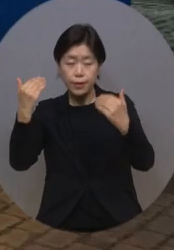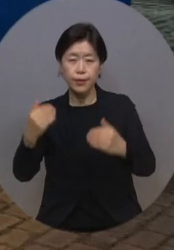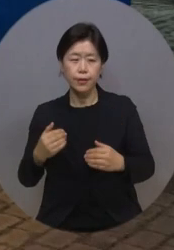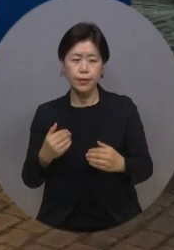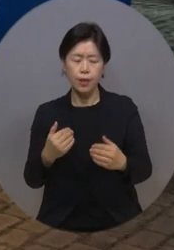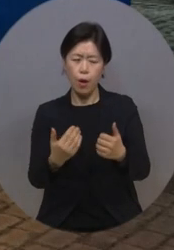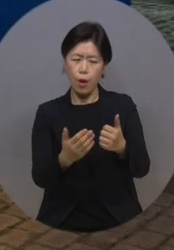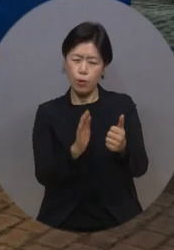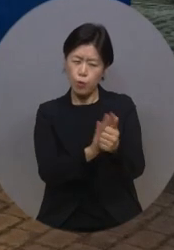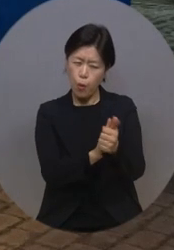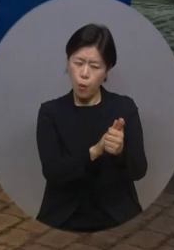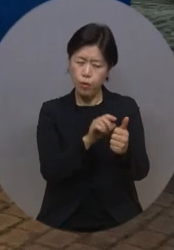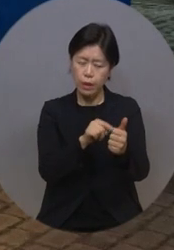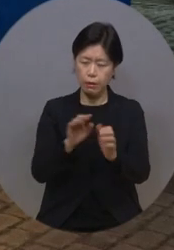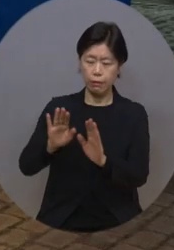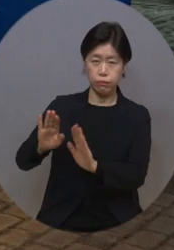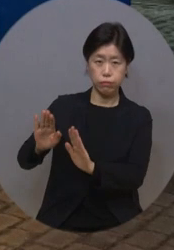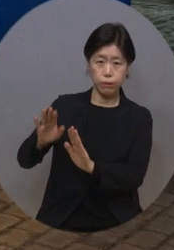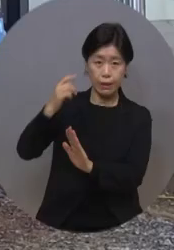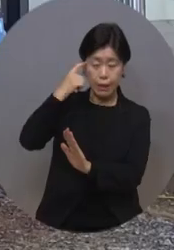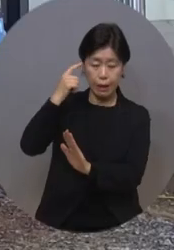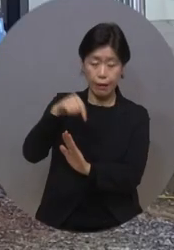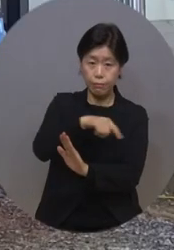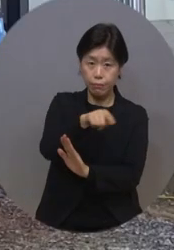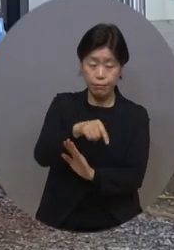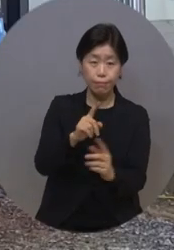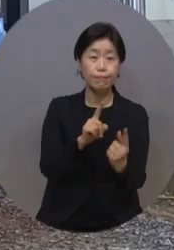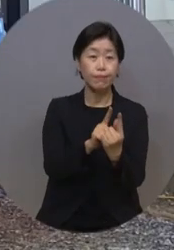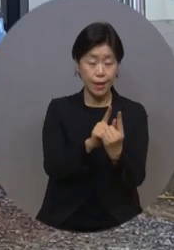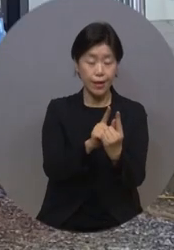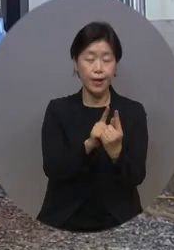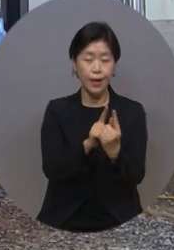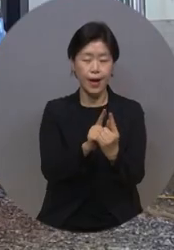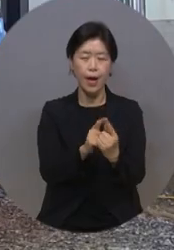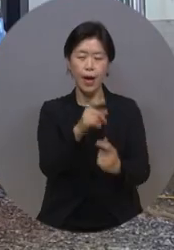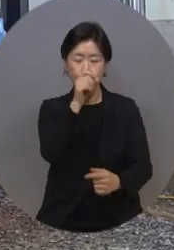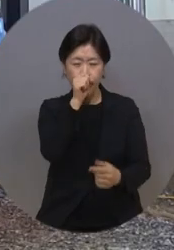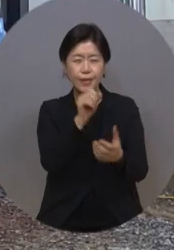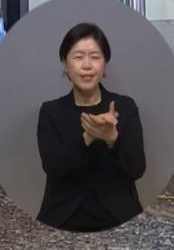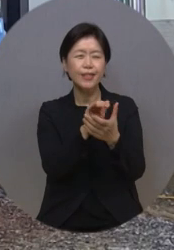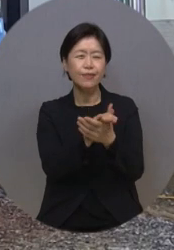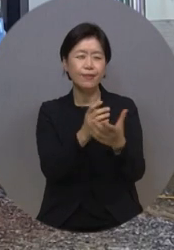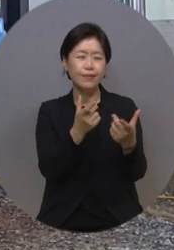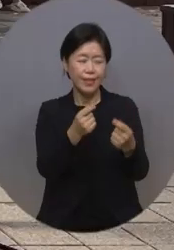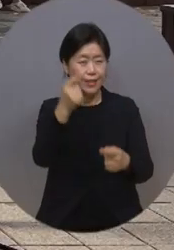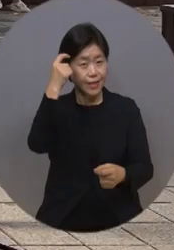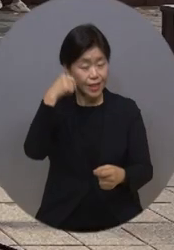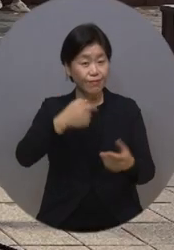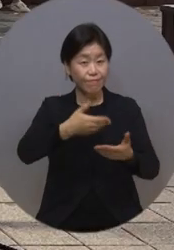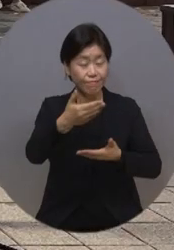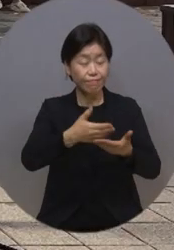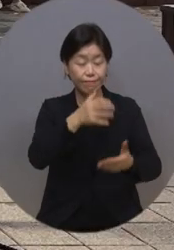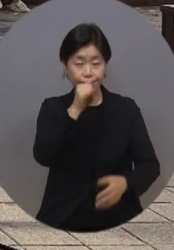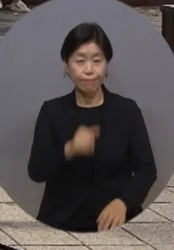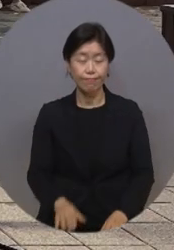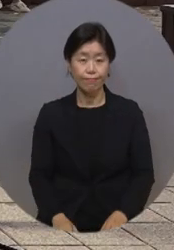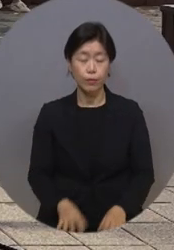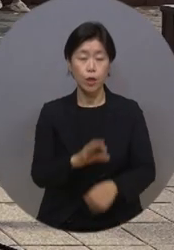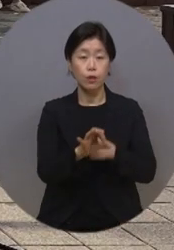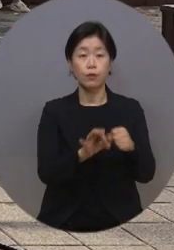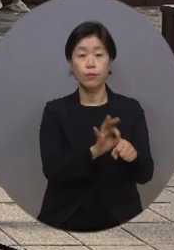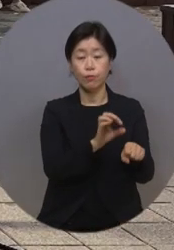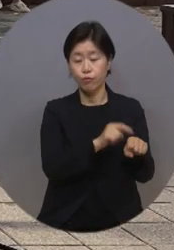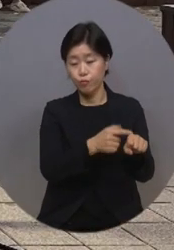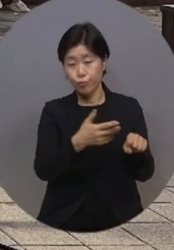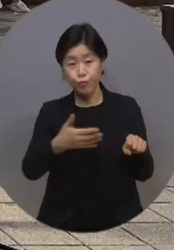받기를 두려워하거나 꺼려하는 청소년들을 만나 그들과 좋은 친구가 되어주기도 합니다. 10년의 시간 동안